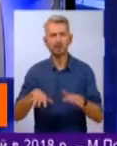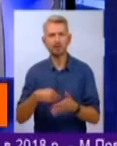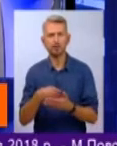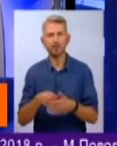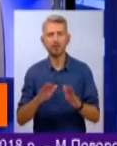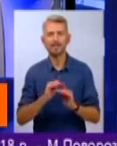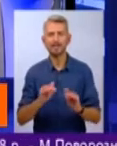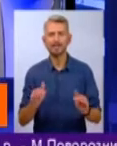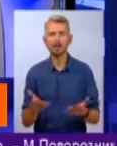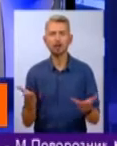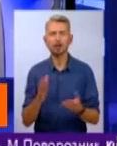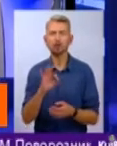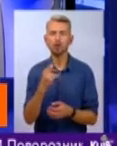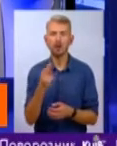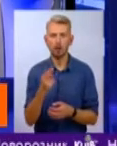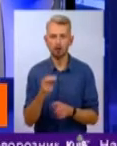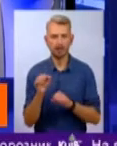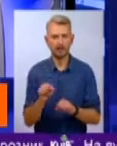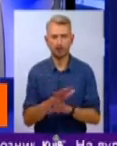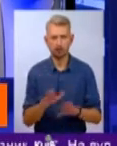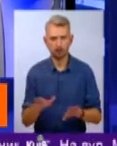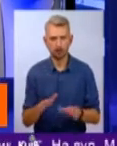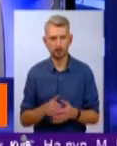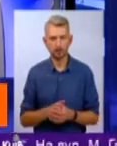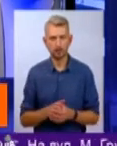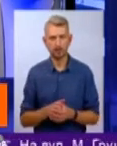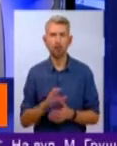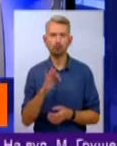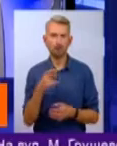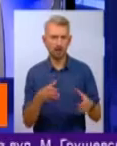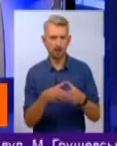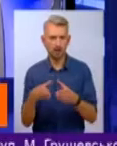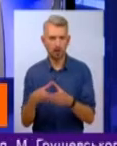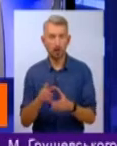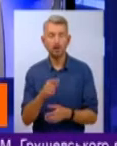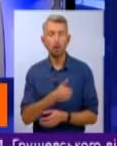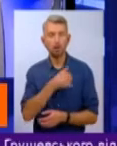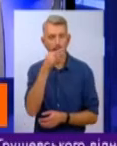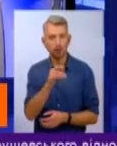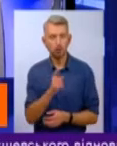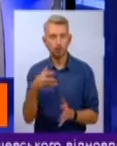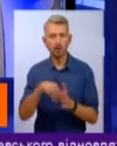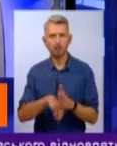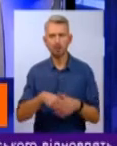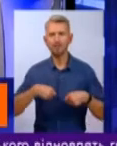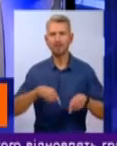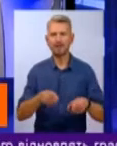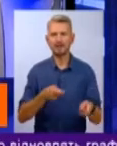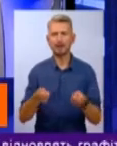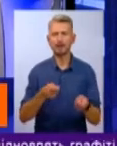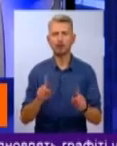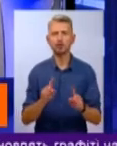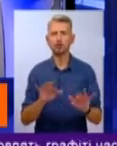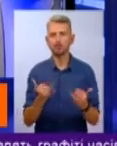тільки діти, які соціально вражені, тобто соціальних верств. Але хочу сказати, що в рамках децентралізації, яка